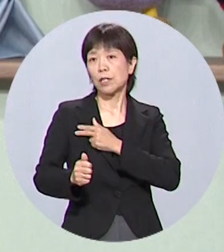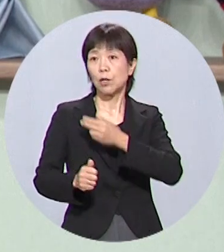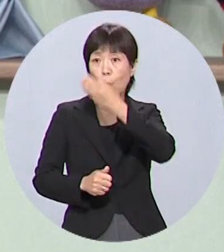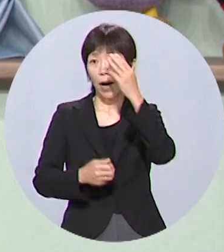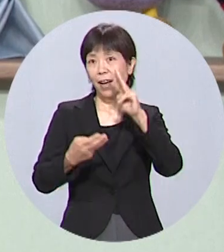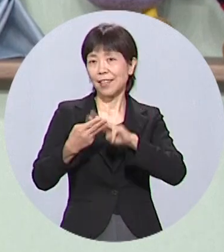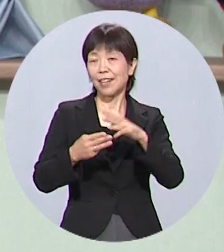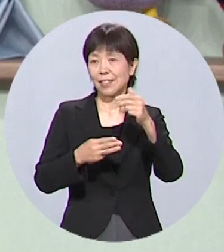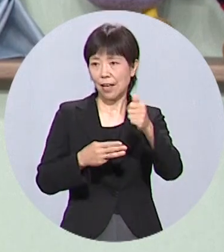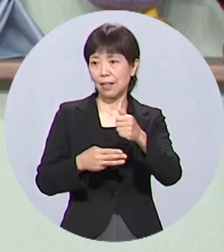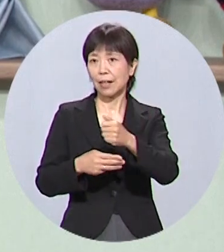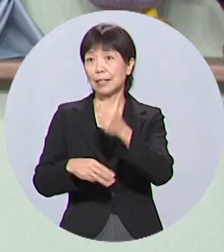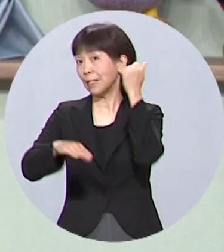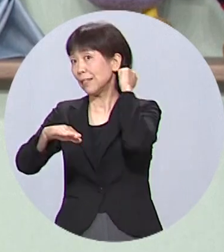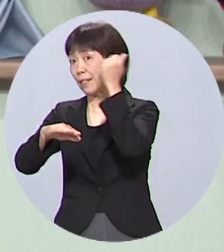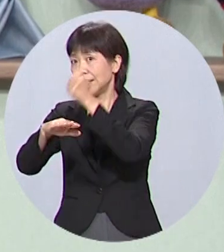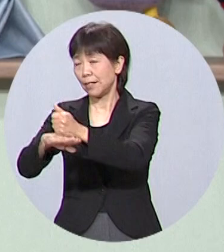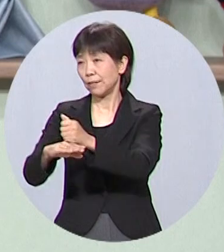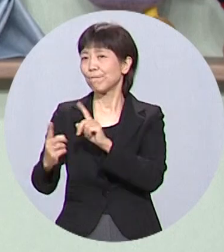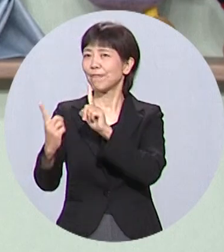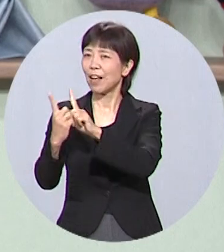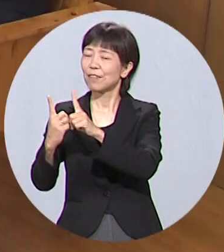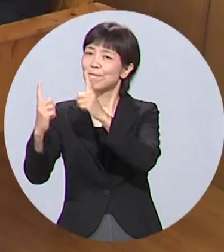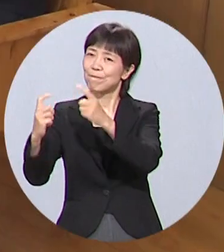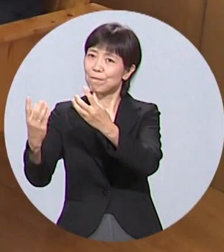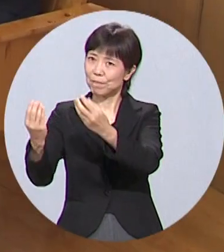の知事表敬訪問をピックアップ。